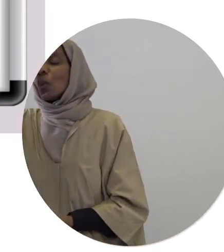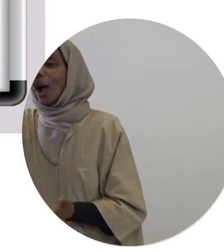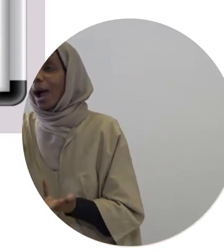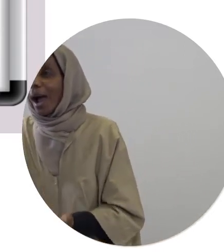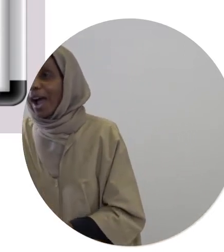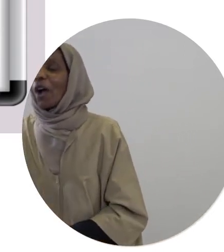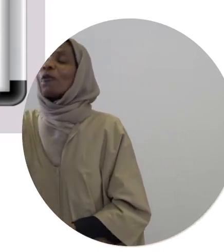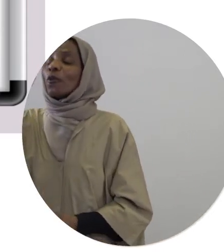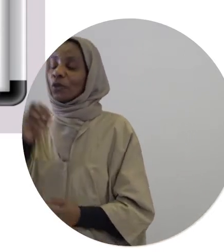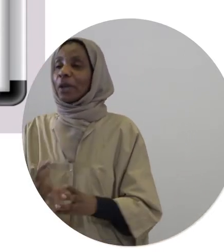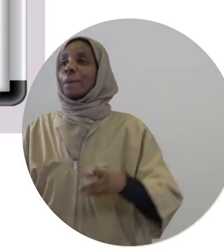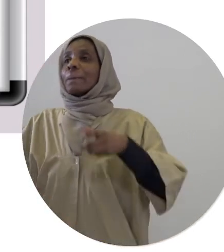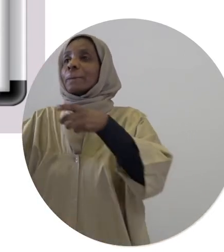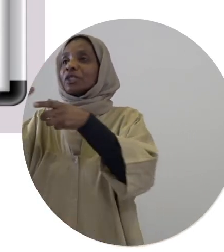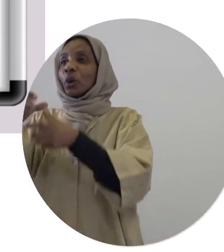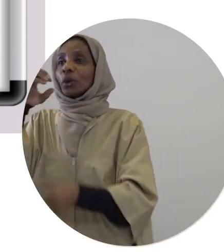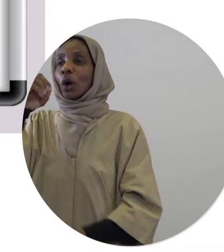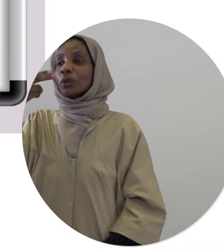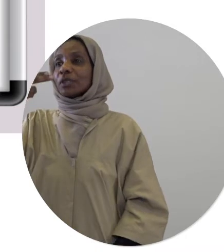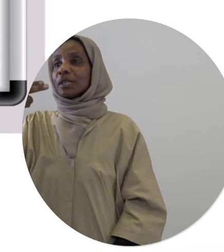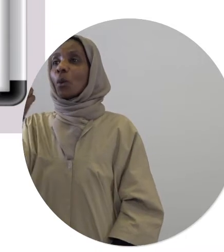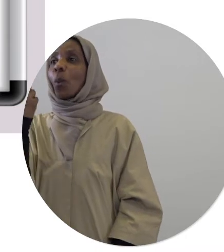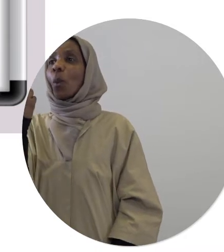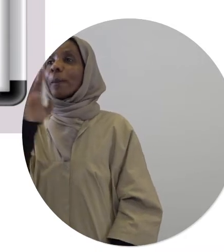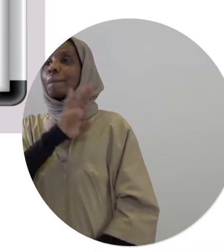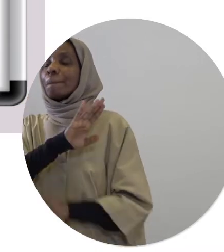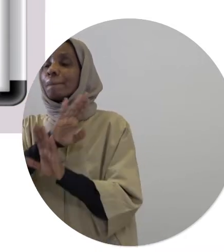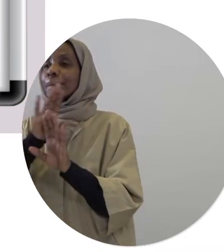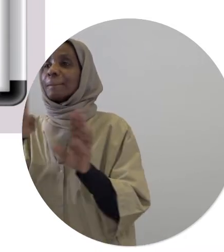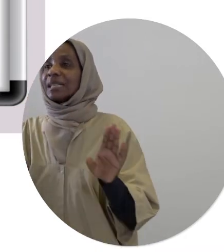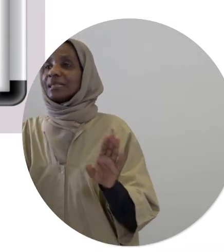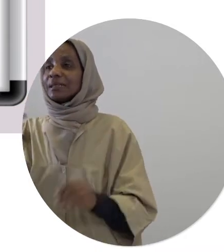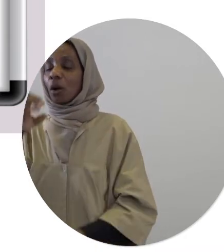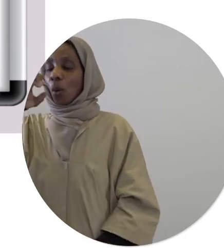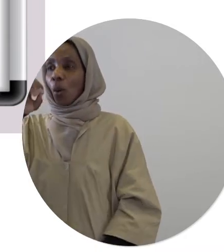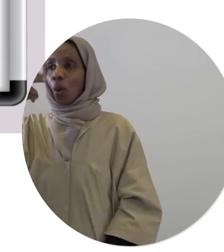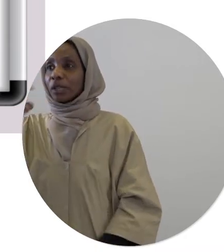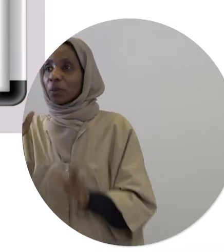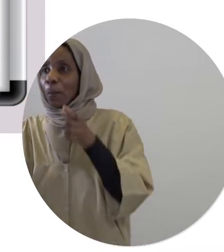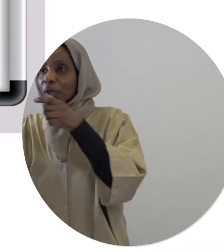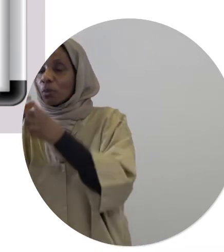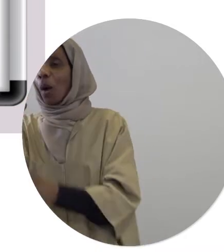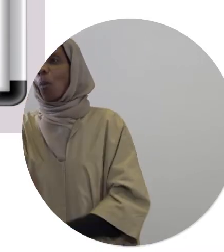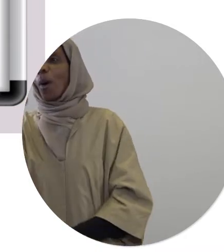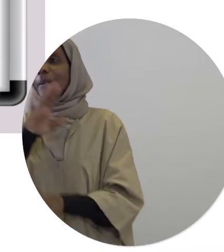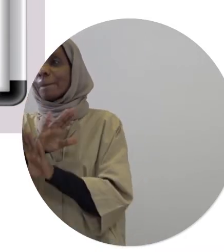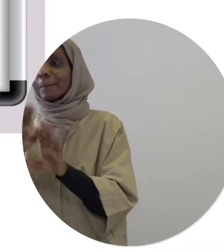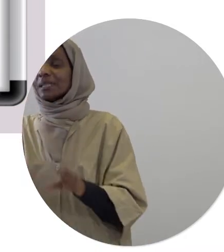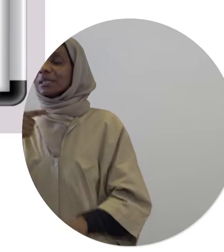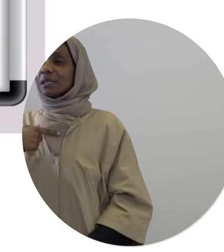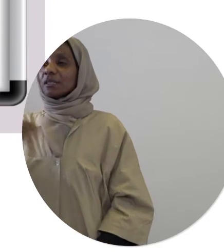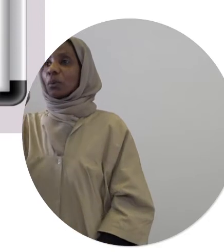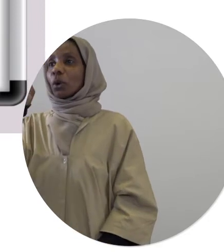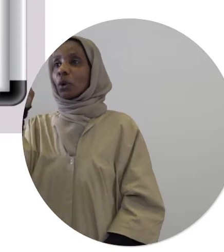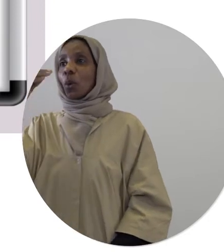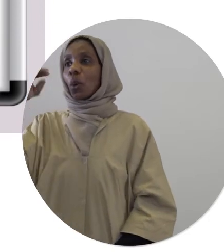بوجود مجموعة هيدروكسيل واحدة فقط في الجزيء، إذن يتواجد هيدروكسيل واحد